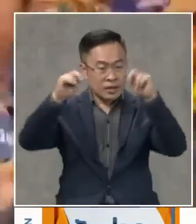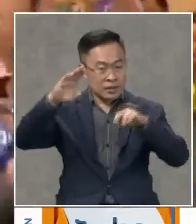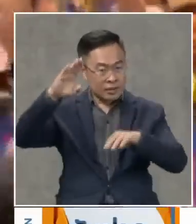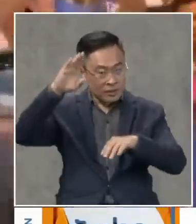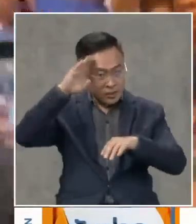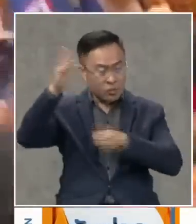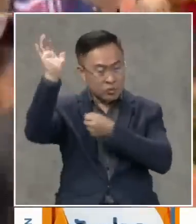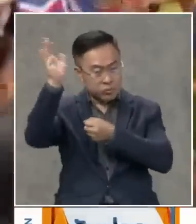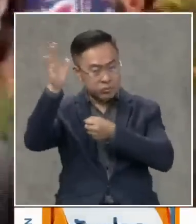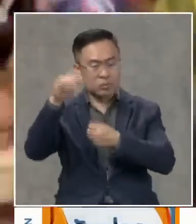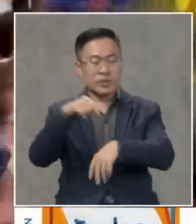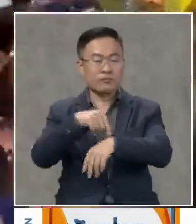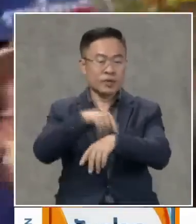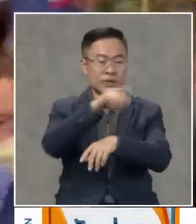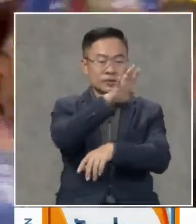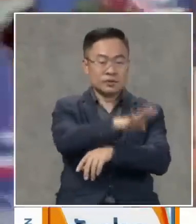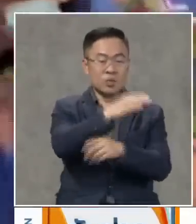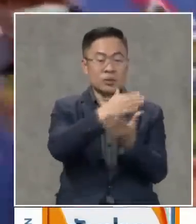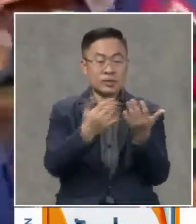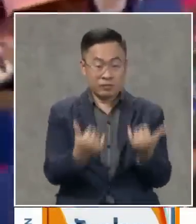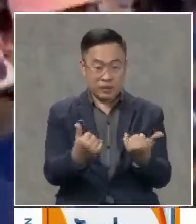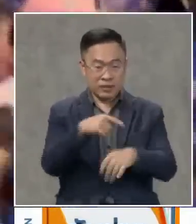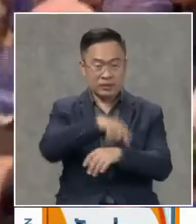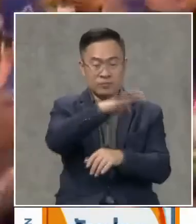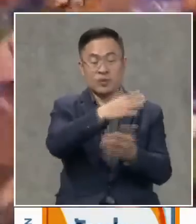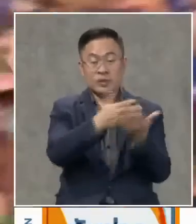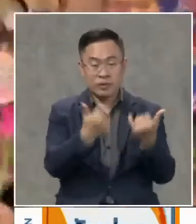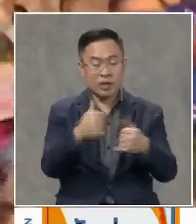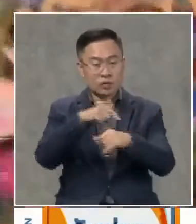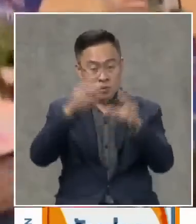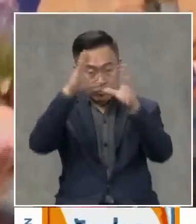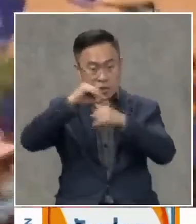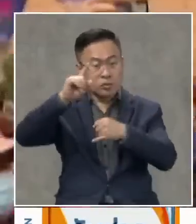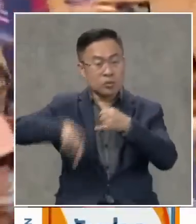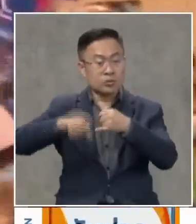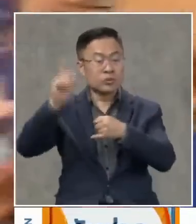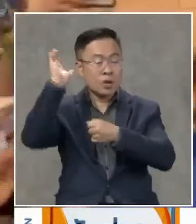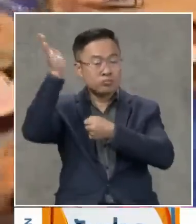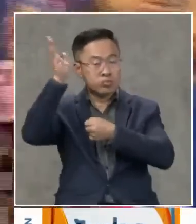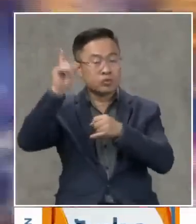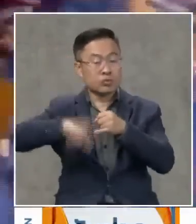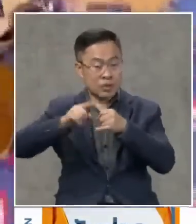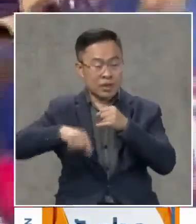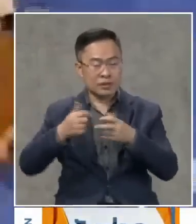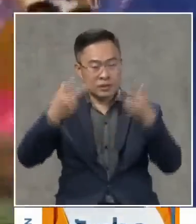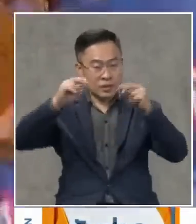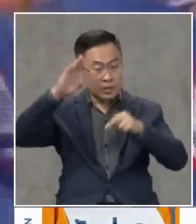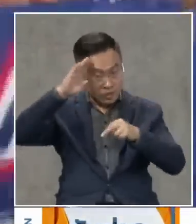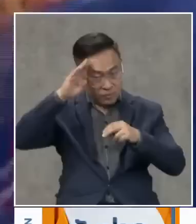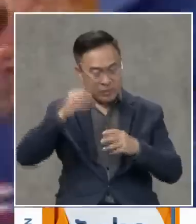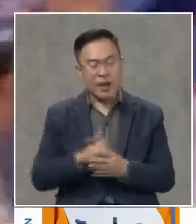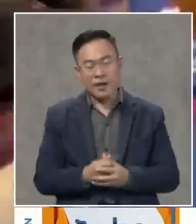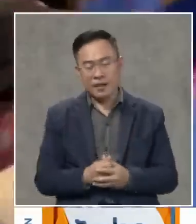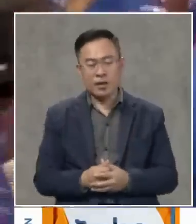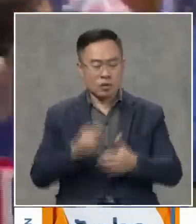ยเขาเริ่มมาตั้งแต่ประมาณ4โมงครึ่งช่วงเย็นๆแล้วค่ะแล้วคุณเอกนัทเองนะคะเลขาธิการพรรคขึ้นปราศัยเป็นคนแรกตาม